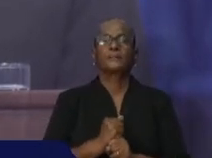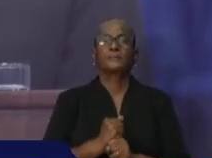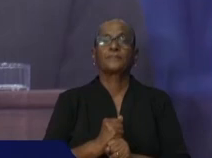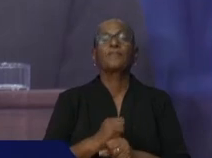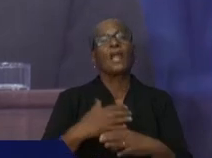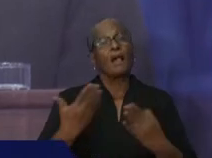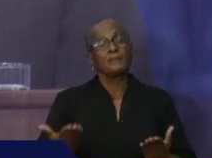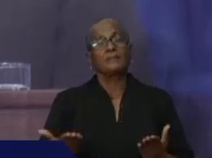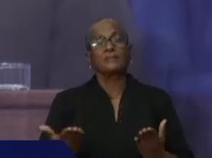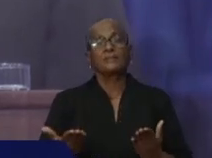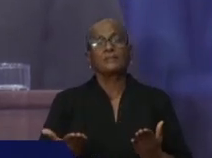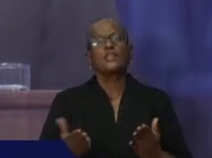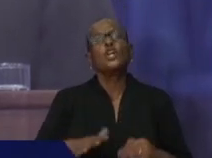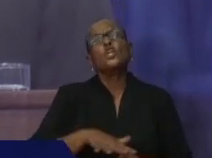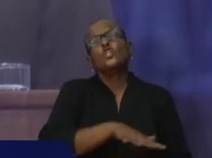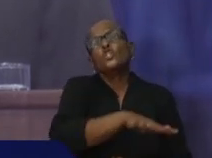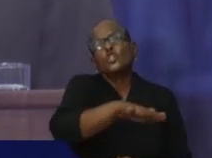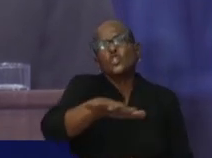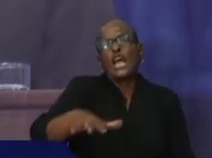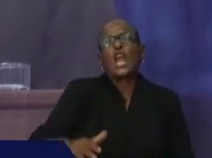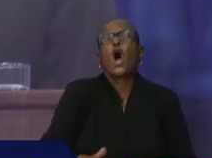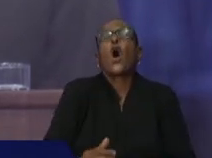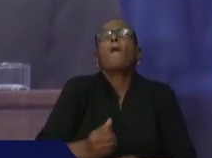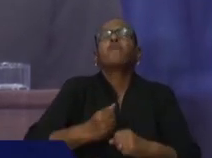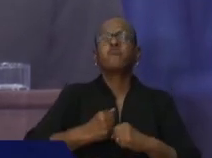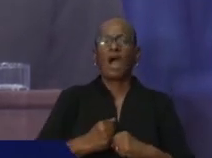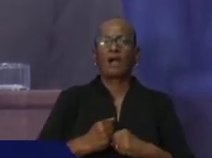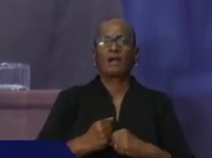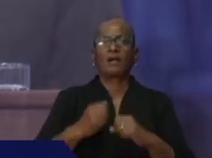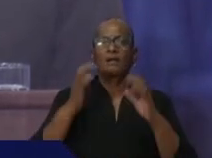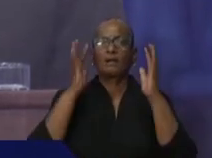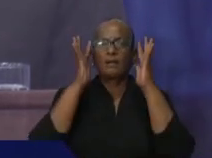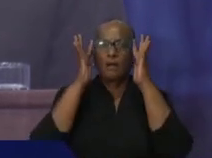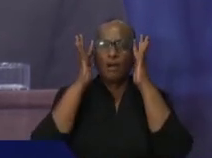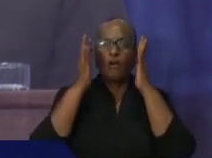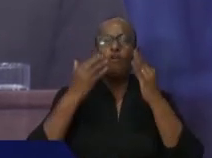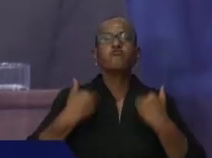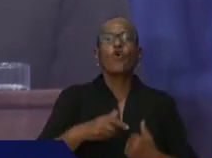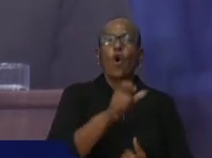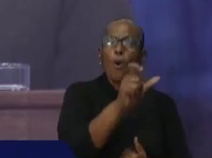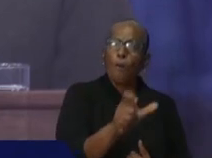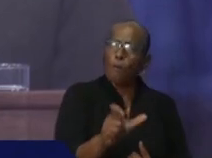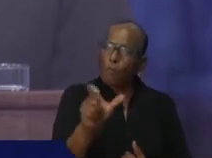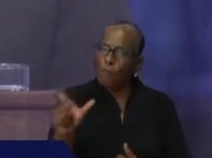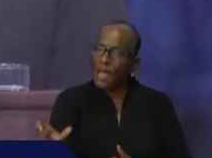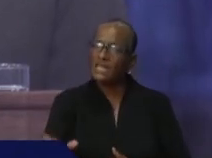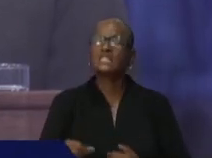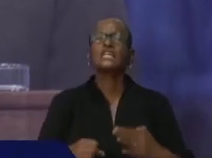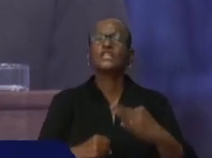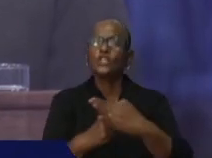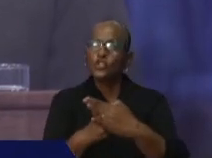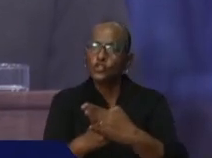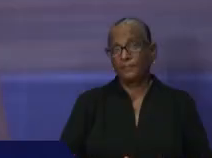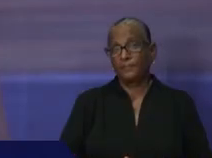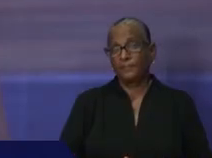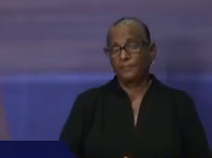als te zijn een sociaal opvang voor de personen die die steun, die opvang ook nodig